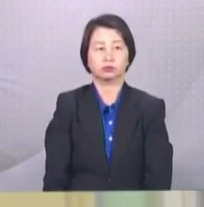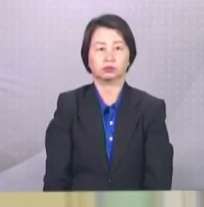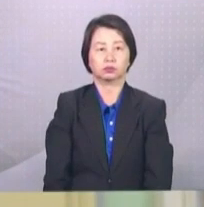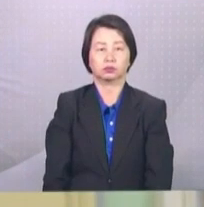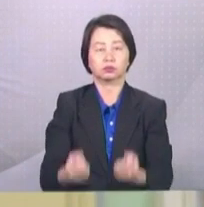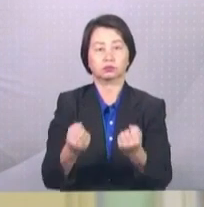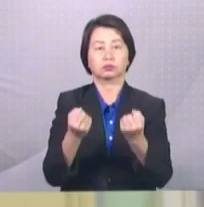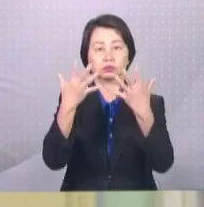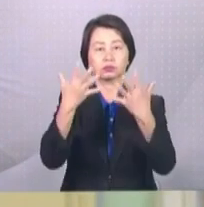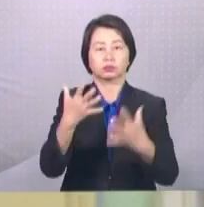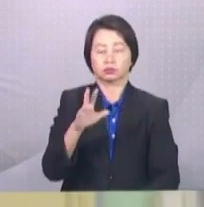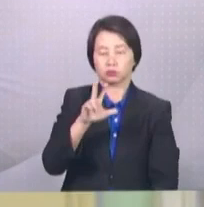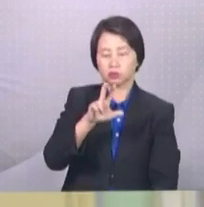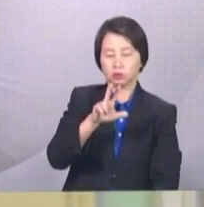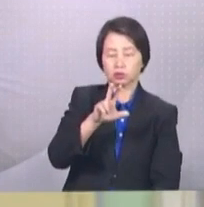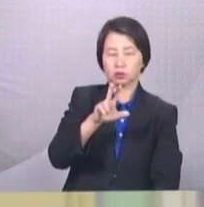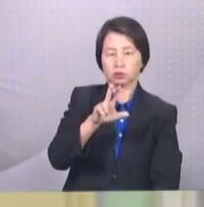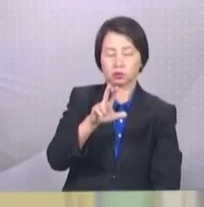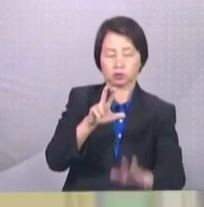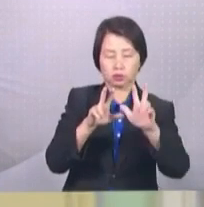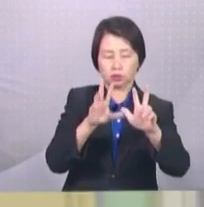sebanyak 36.000